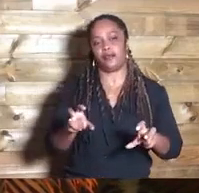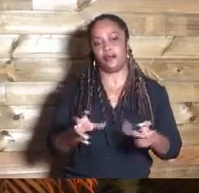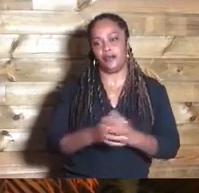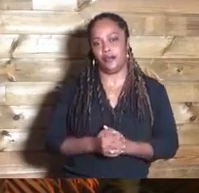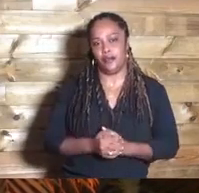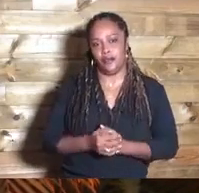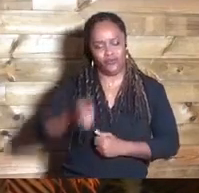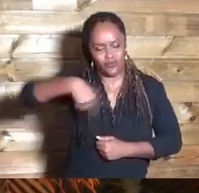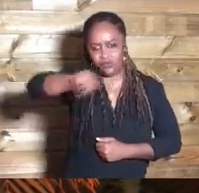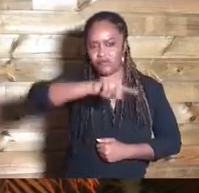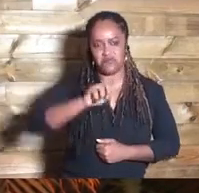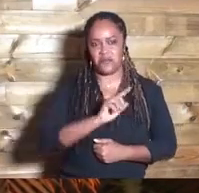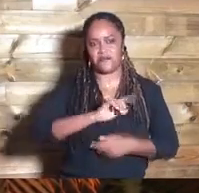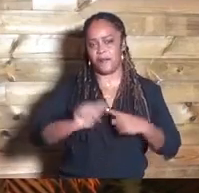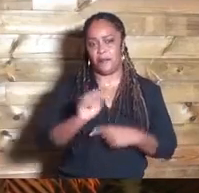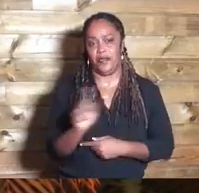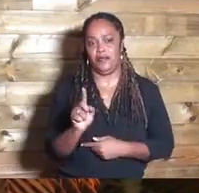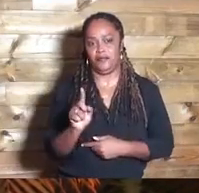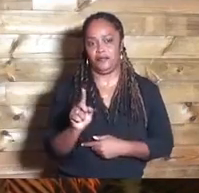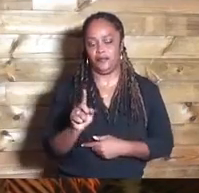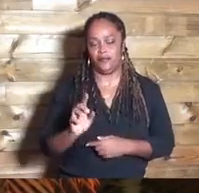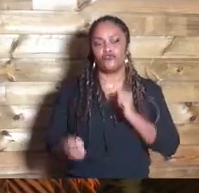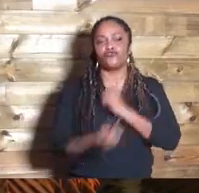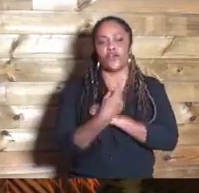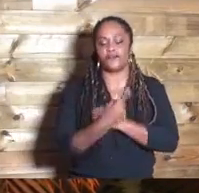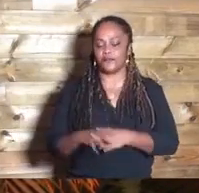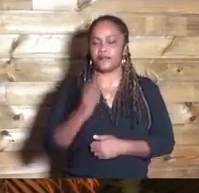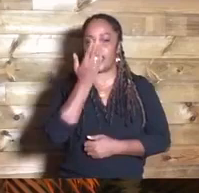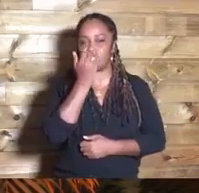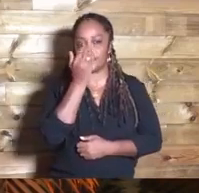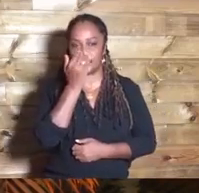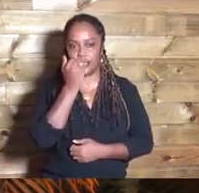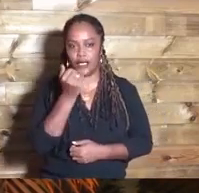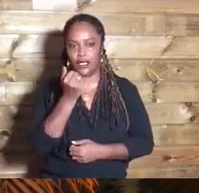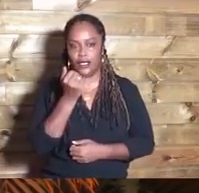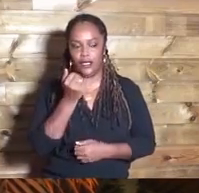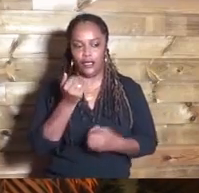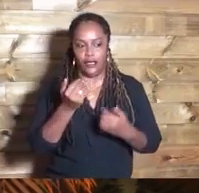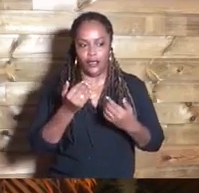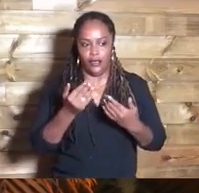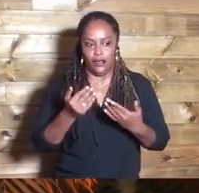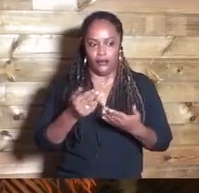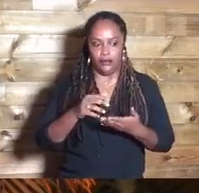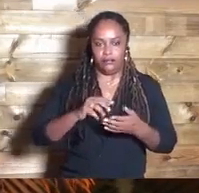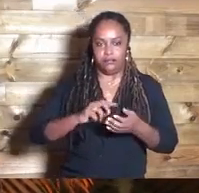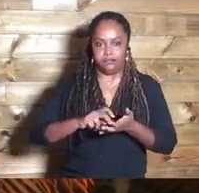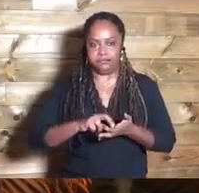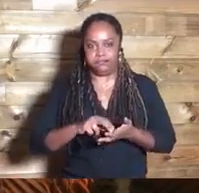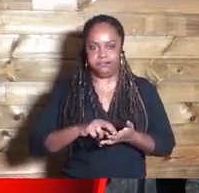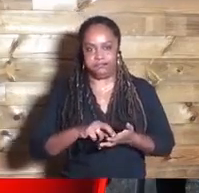nous n'avons pas de café. Sauf qu'en février, Tibi qui dit en nous là, il prend